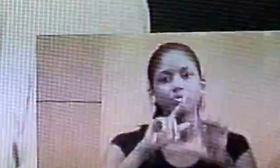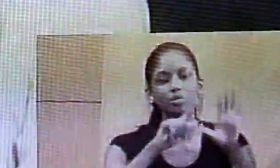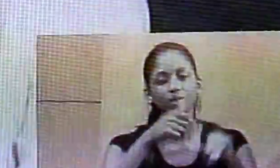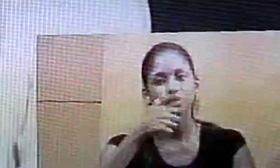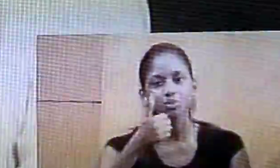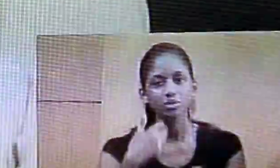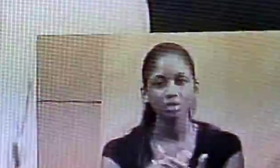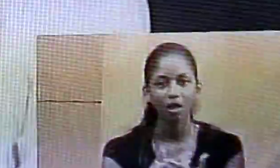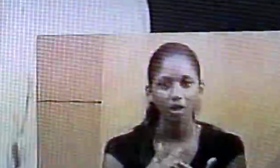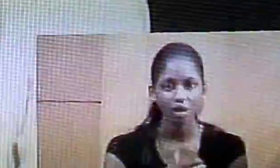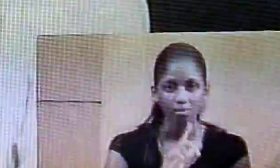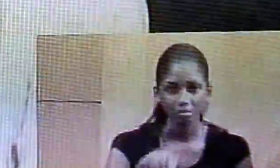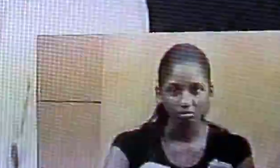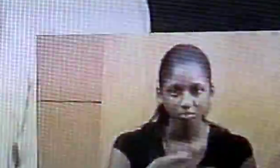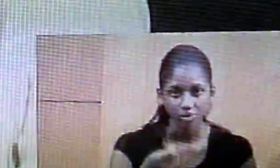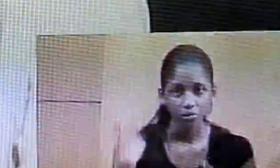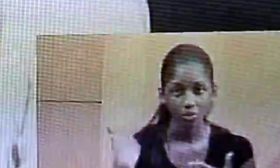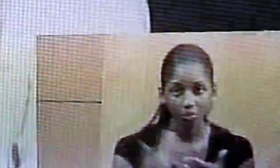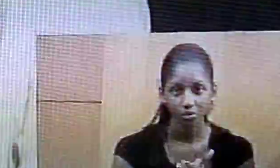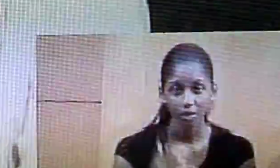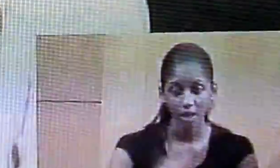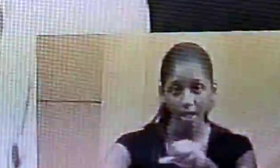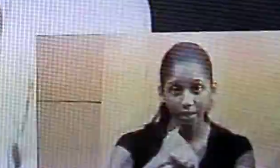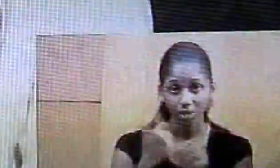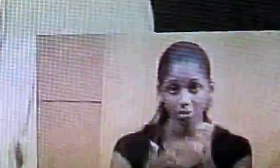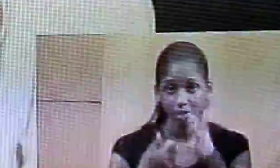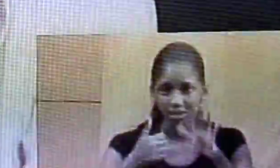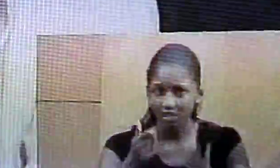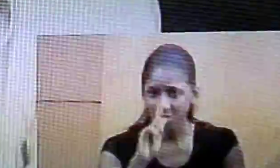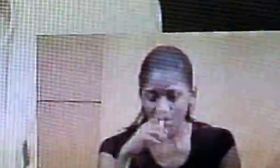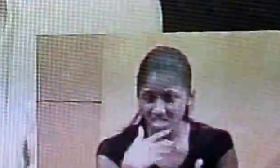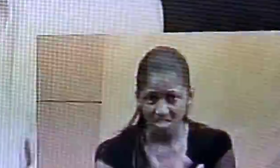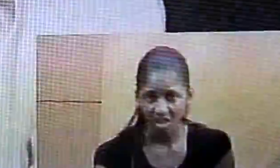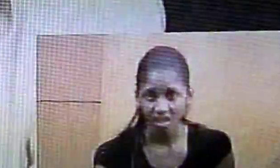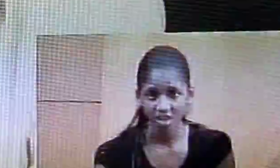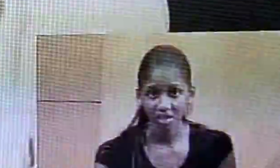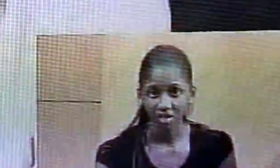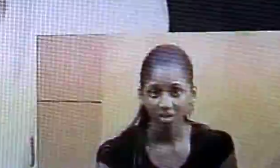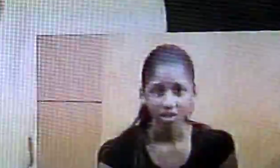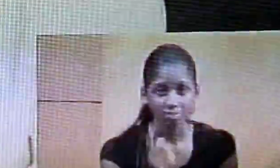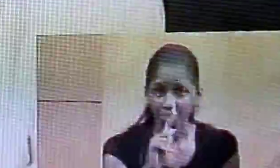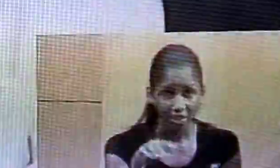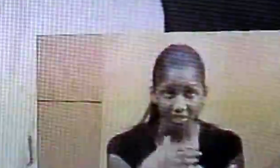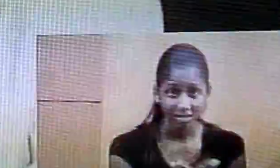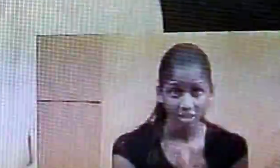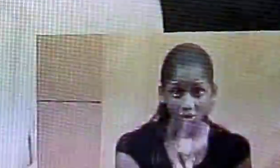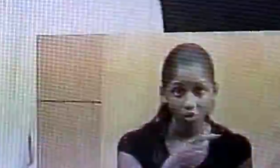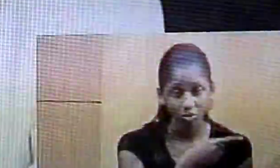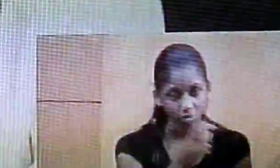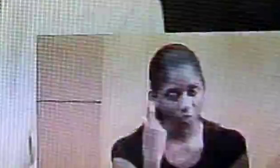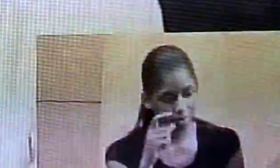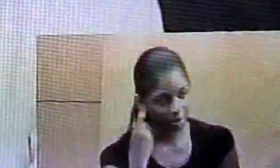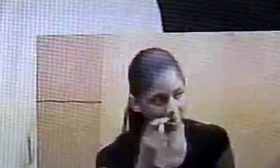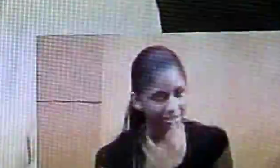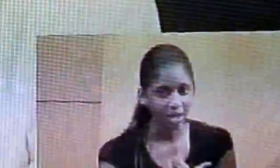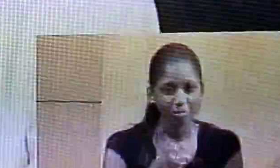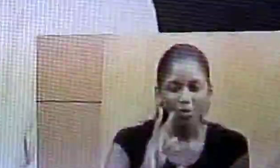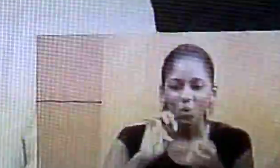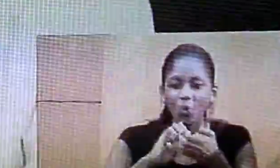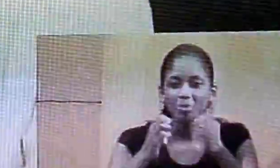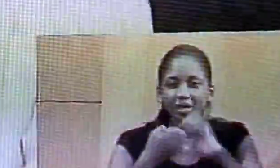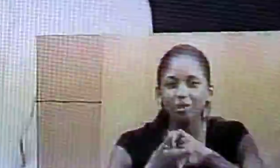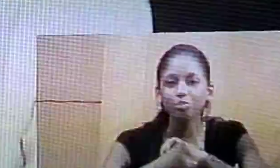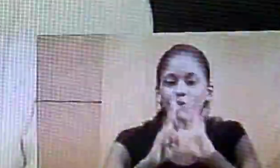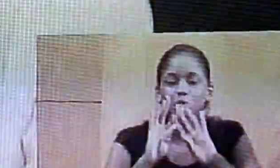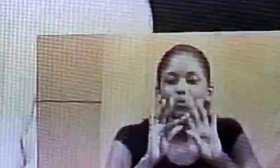ne s'applique pas depuis 2006. Il n'est pas question de ça. Il n'est pas question de ça. Vous verrez que c'est beaucoup plus complexe et plus subtil